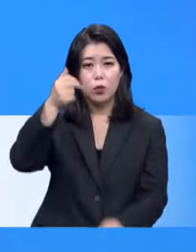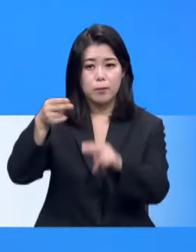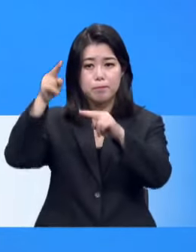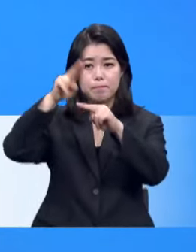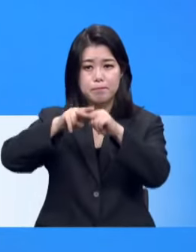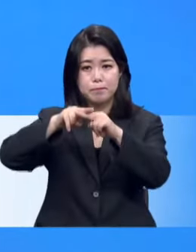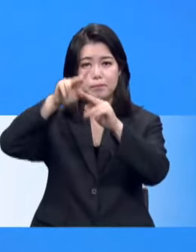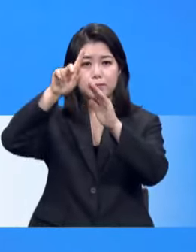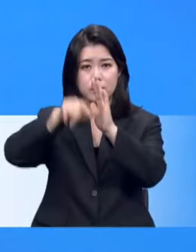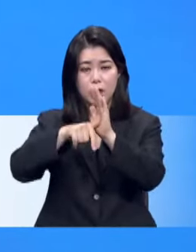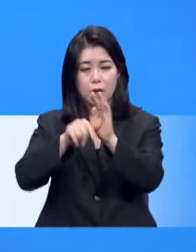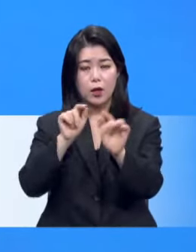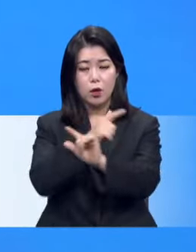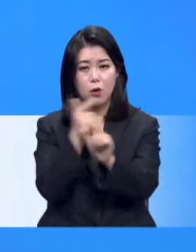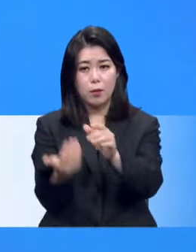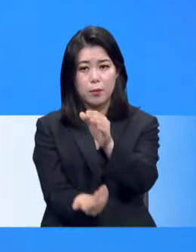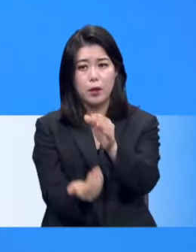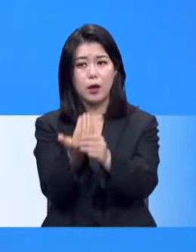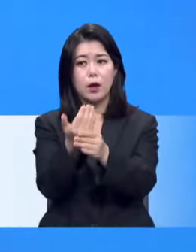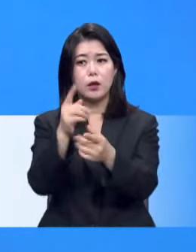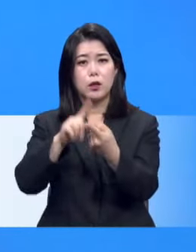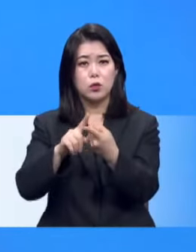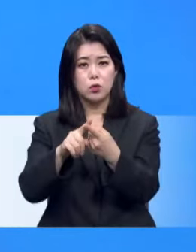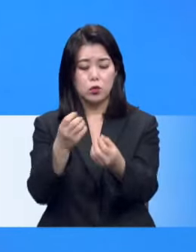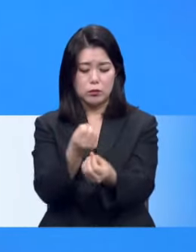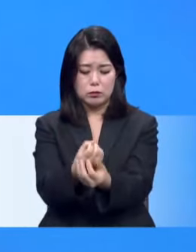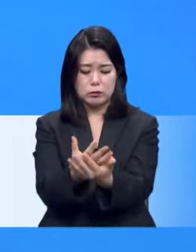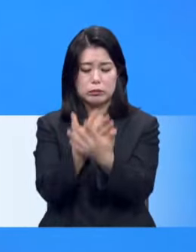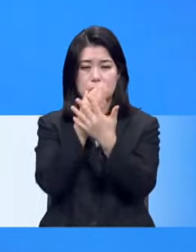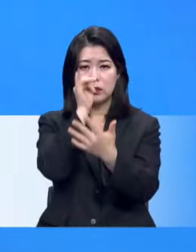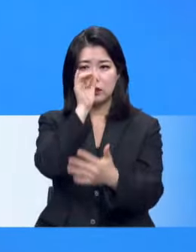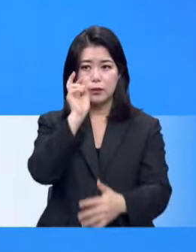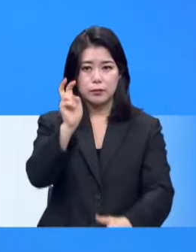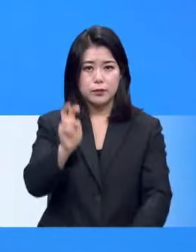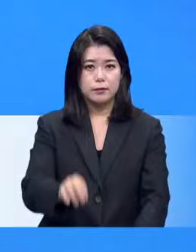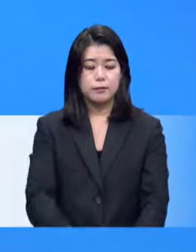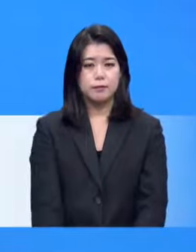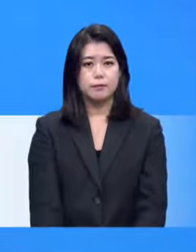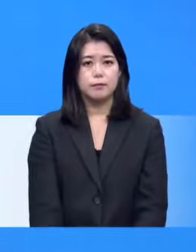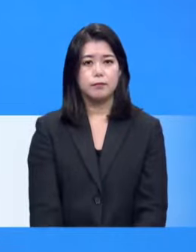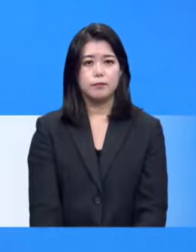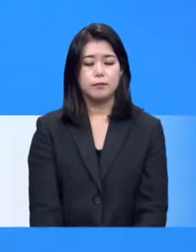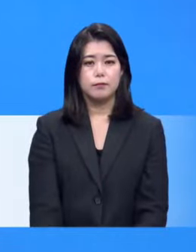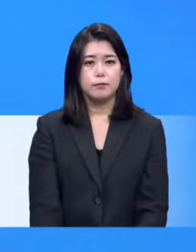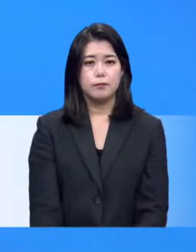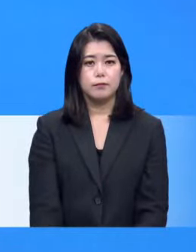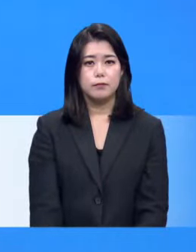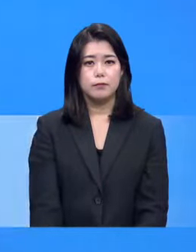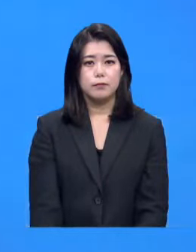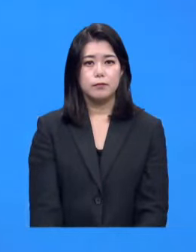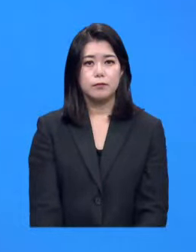이루어졌던 일들에 대해서도 곧 드러나지